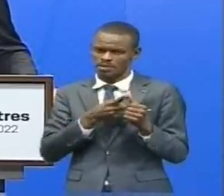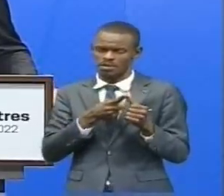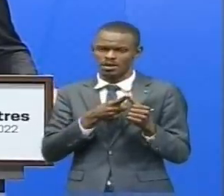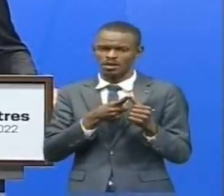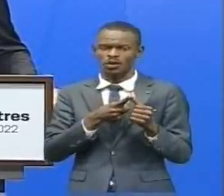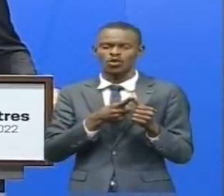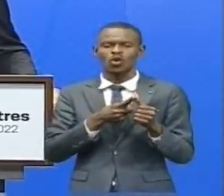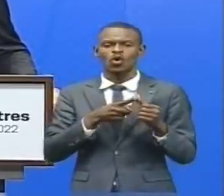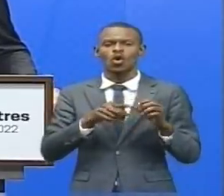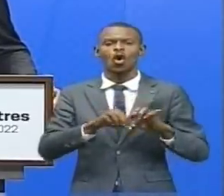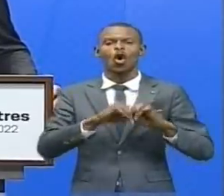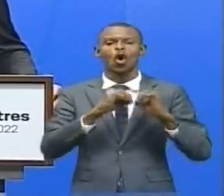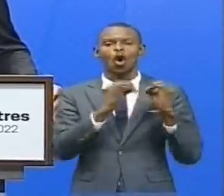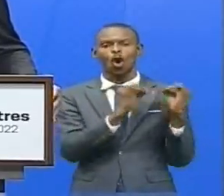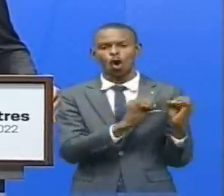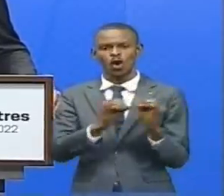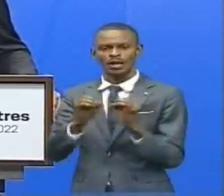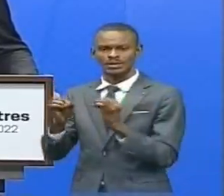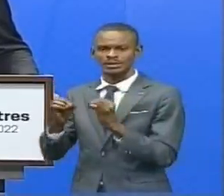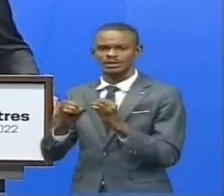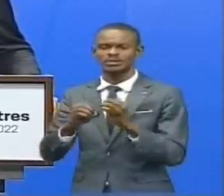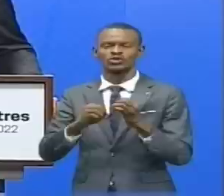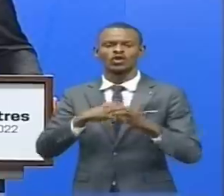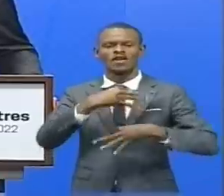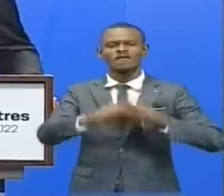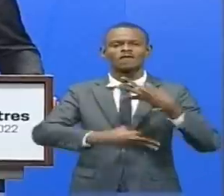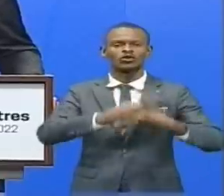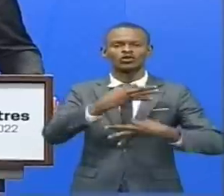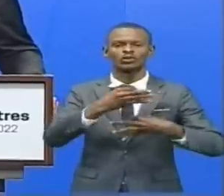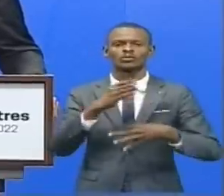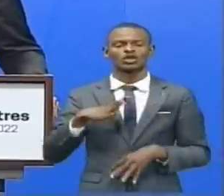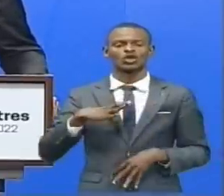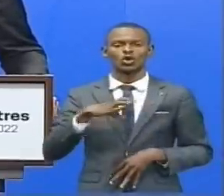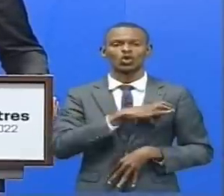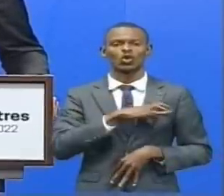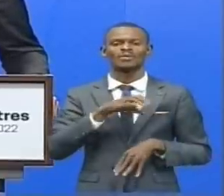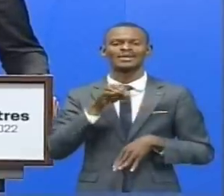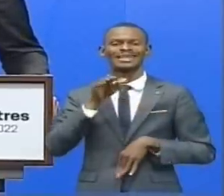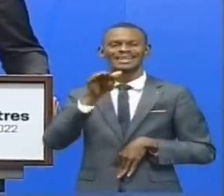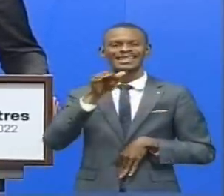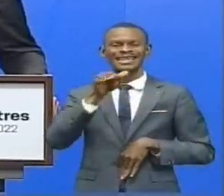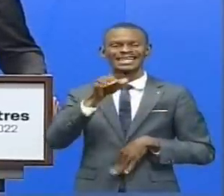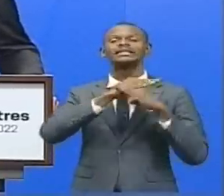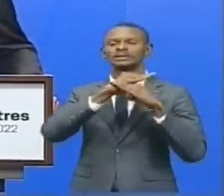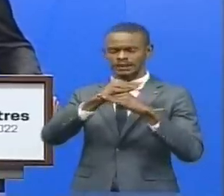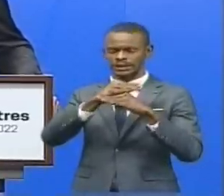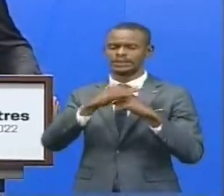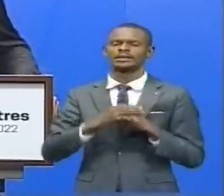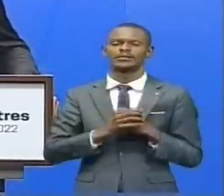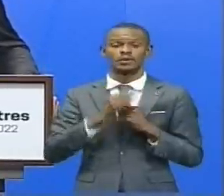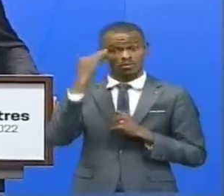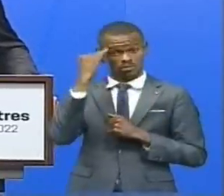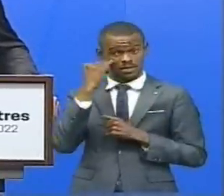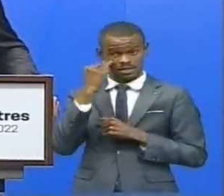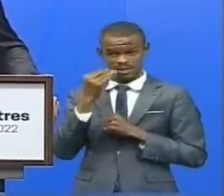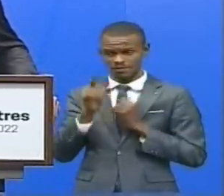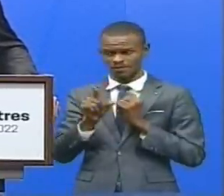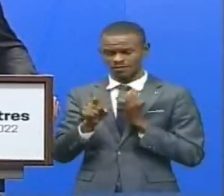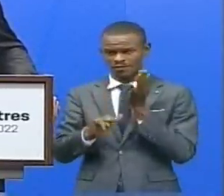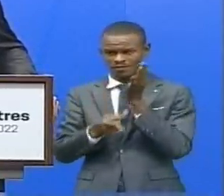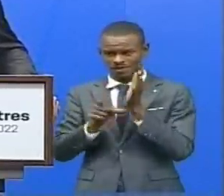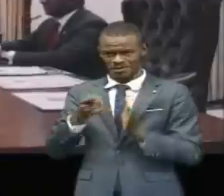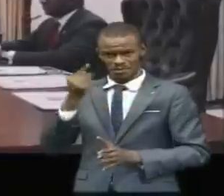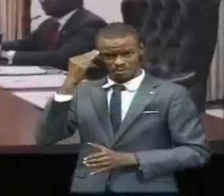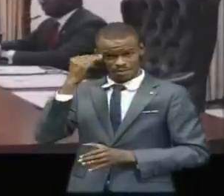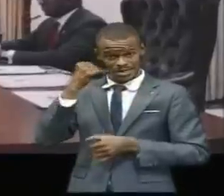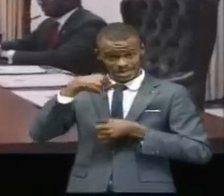comités provinciaux et locaux de sécurité. Le vice-premier ministre au ministre de l'Intérieur, sécurité,